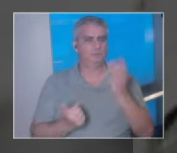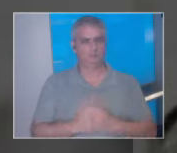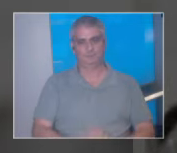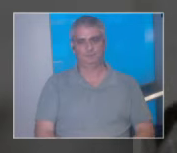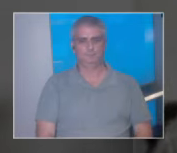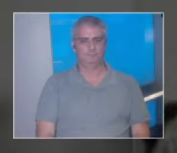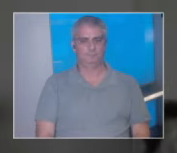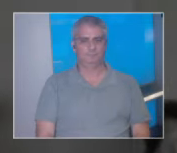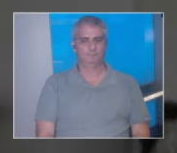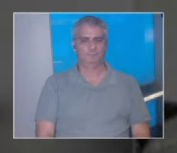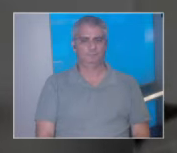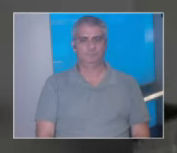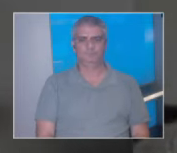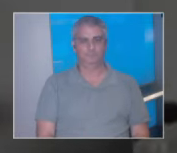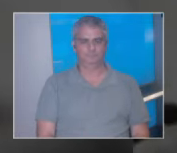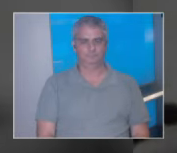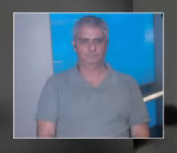את ההשוואה.